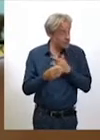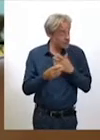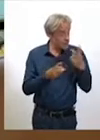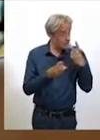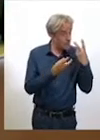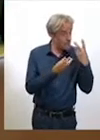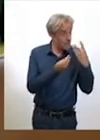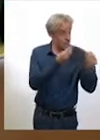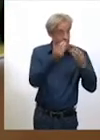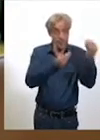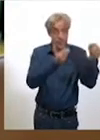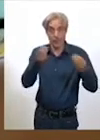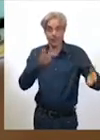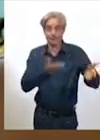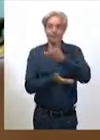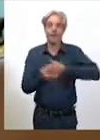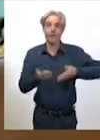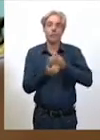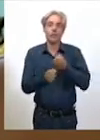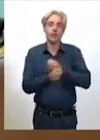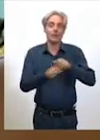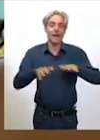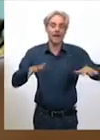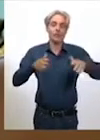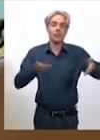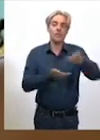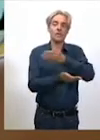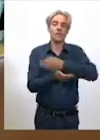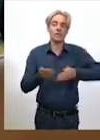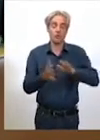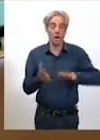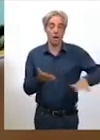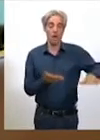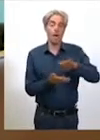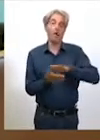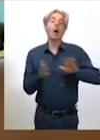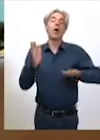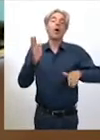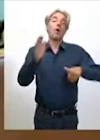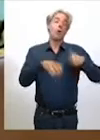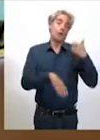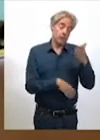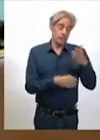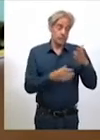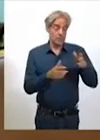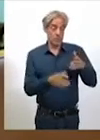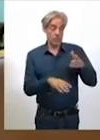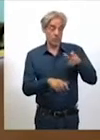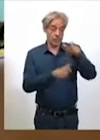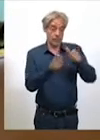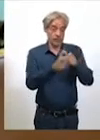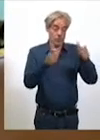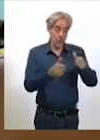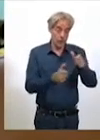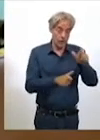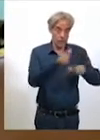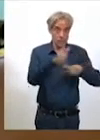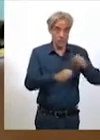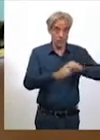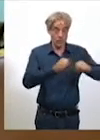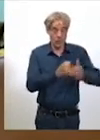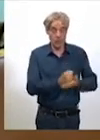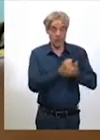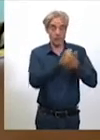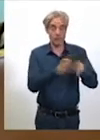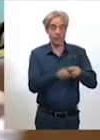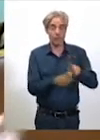dotées que nous et de créer un peu ces réseaux d'échanges sur les territoires, ce qui par ailleurs est aussi derrière un moyen de soutenir les acteurs locaux de l'économie sociale puisqu'ils